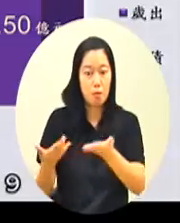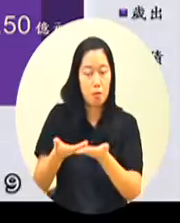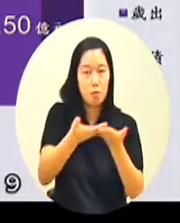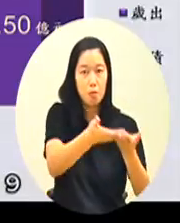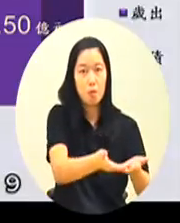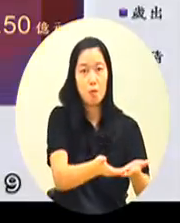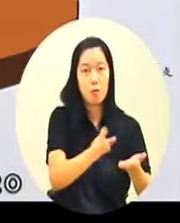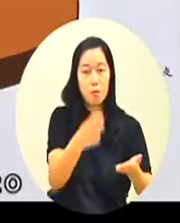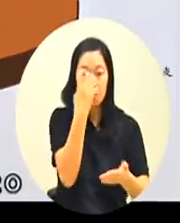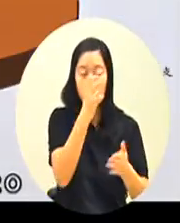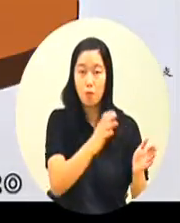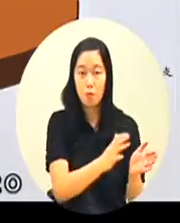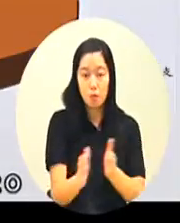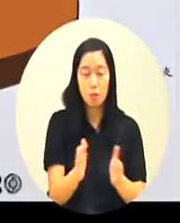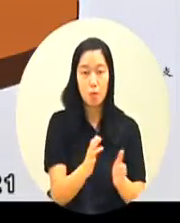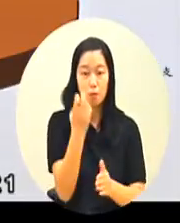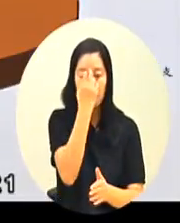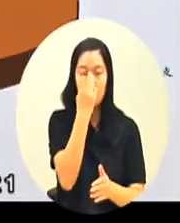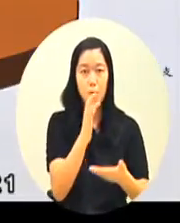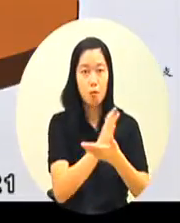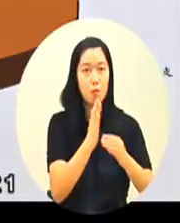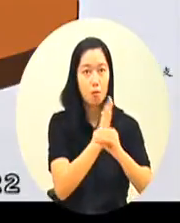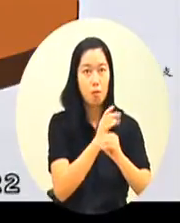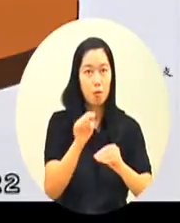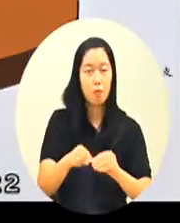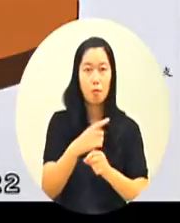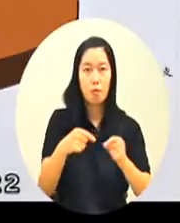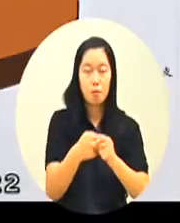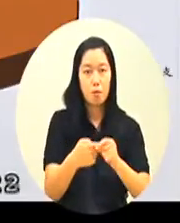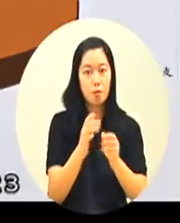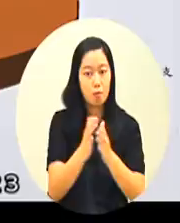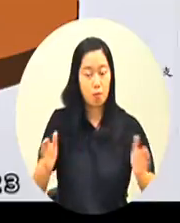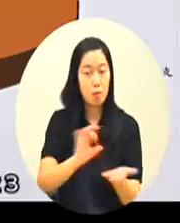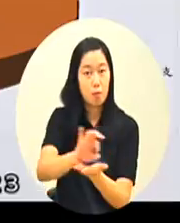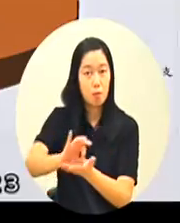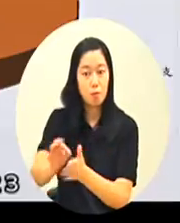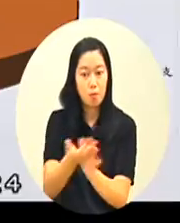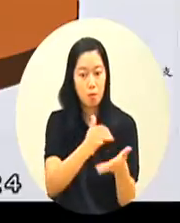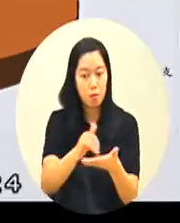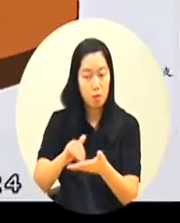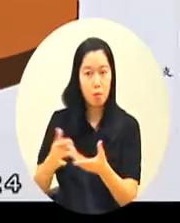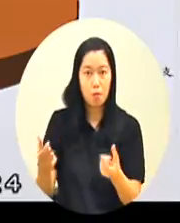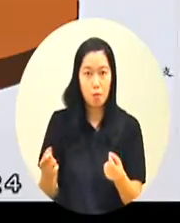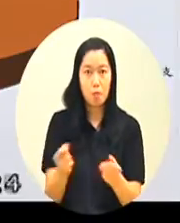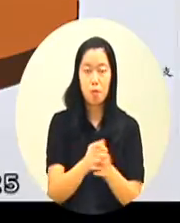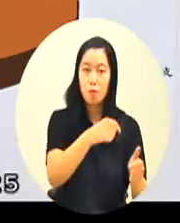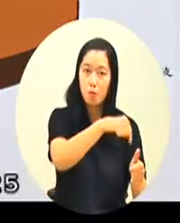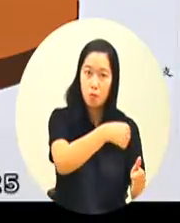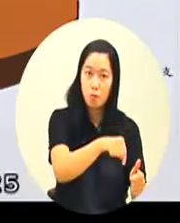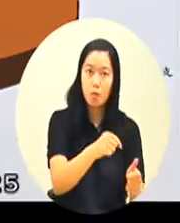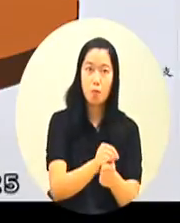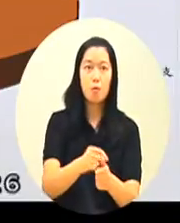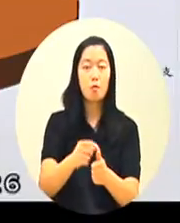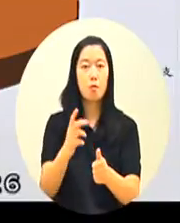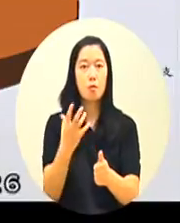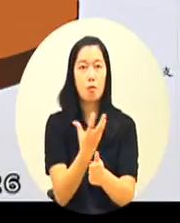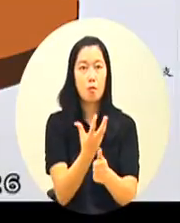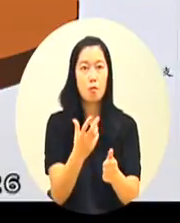议。那在整个税出预算的正式别来看的话，还是以教育科学文化支出占